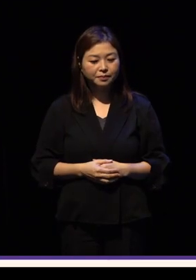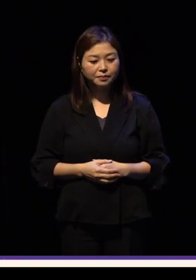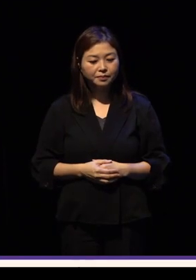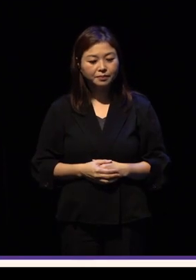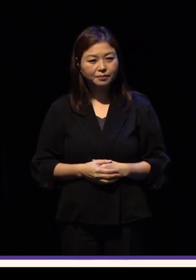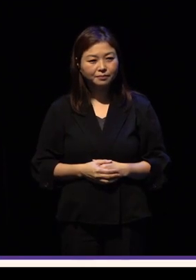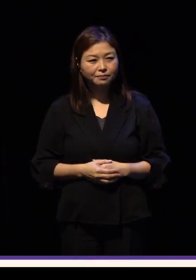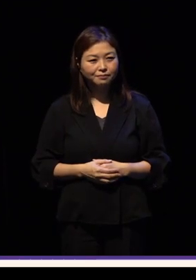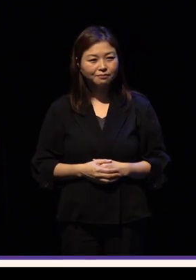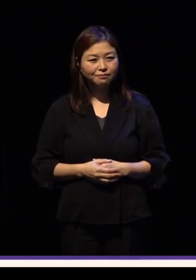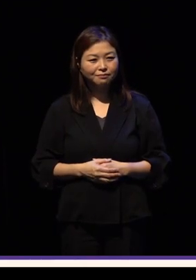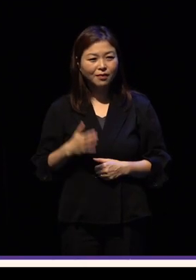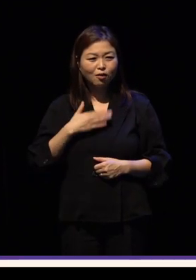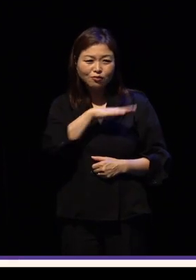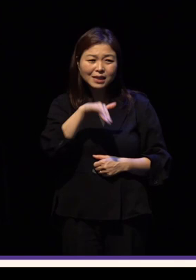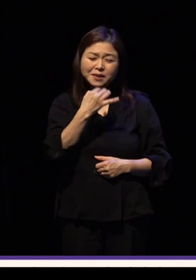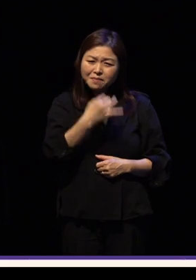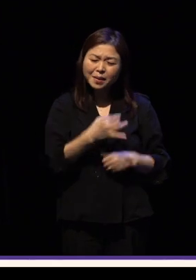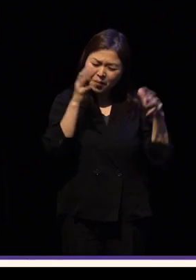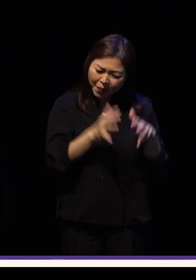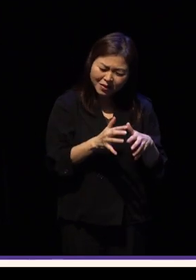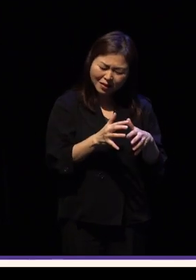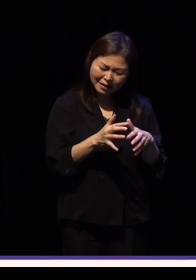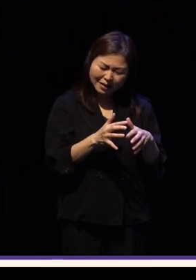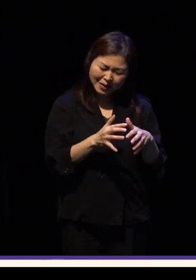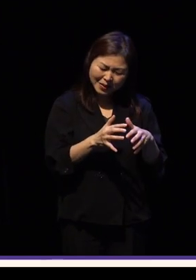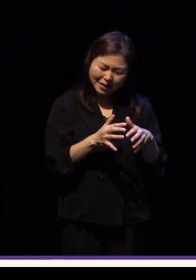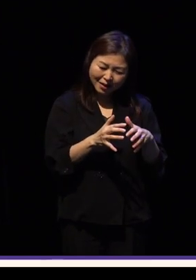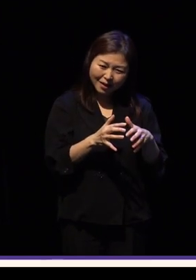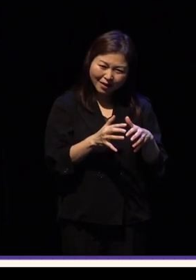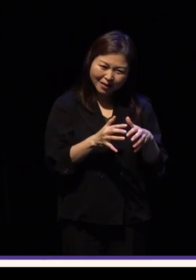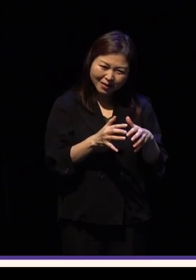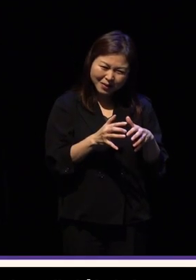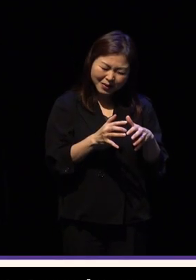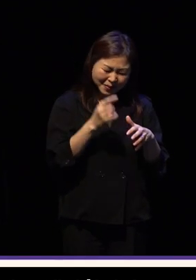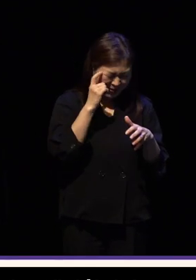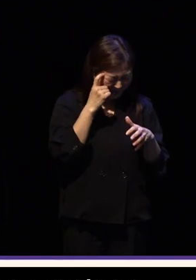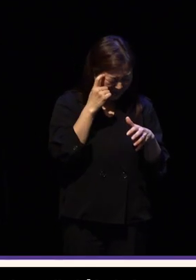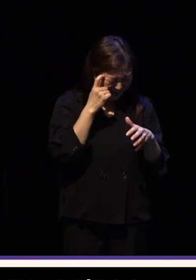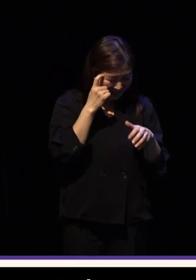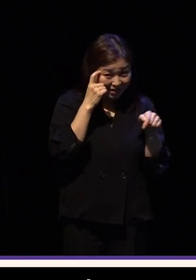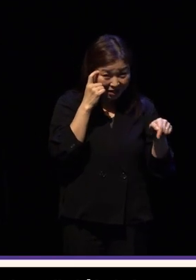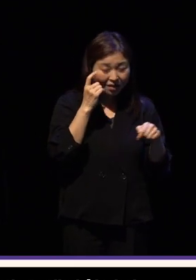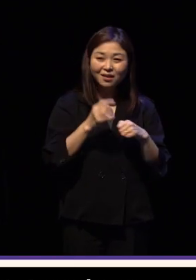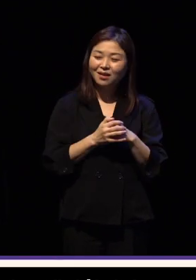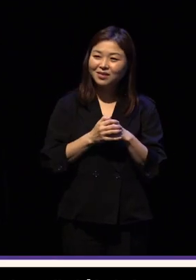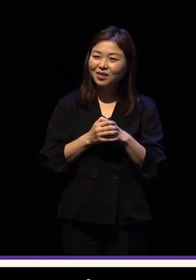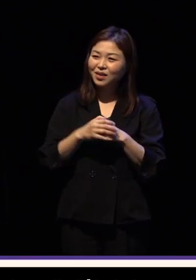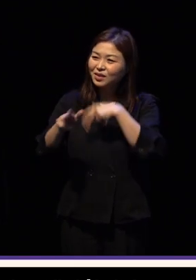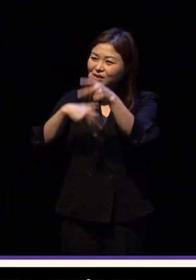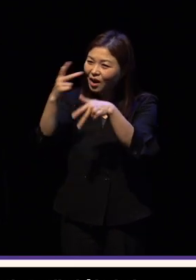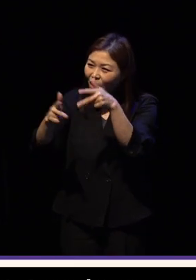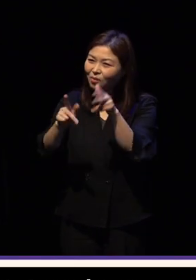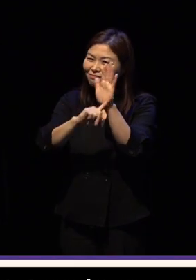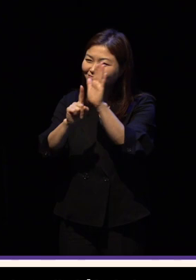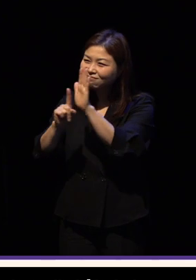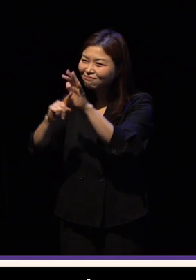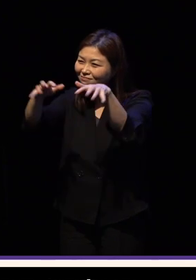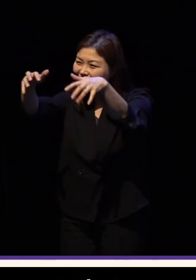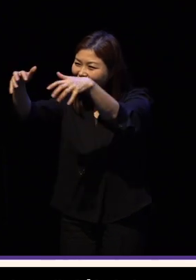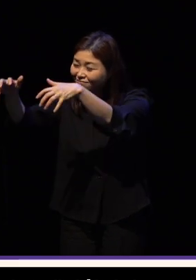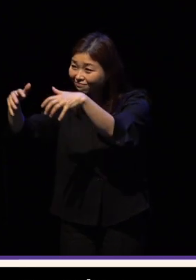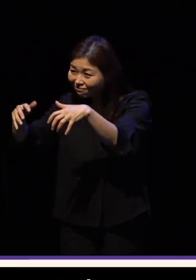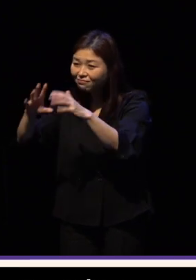아무리 저희들이 이렇게 노력을 해도요, 저희들이 공모를 하잖아요. 모든 사업들을 공모를 해가지고